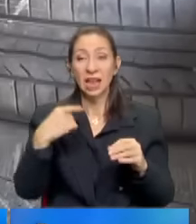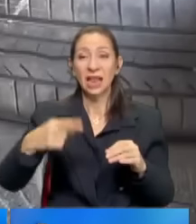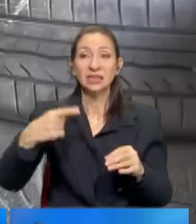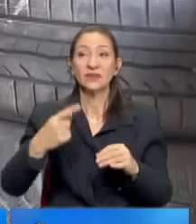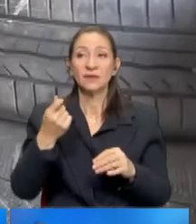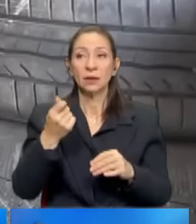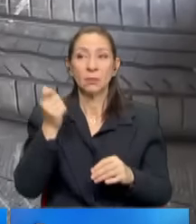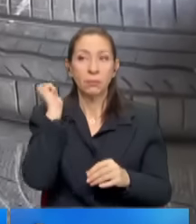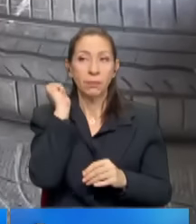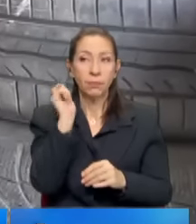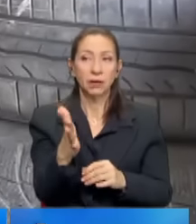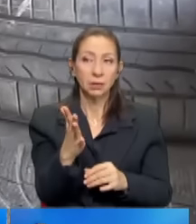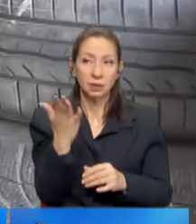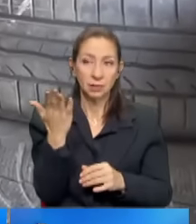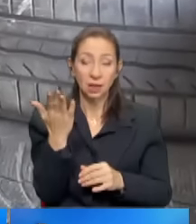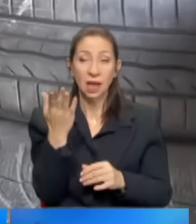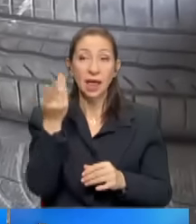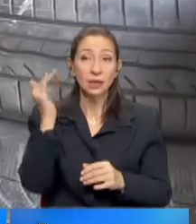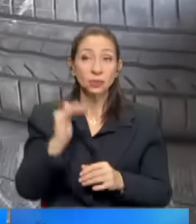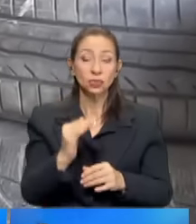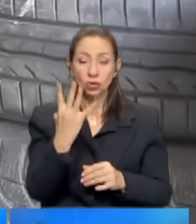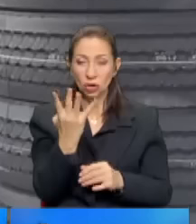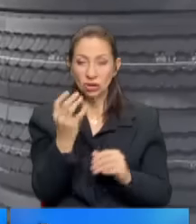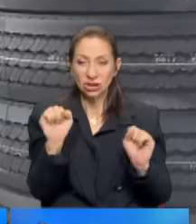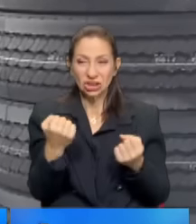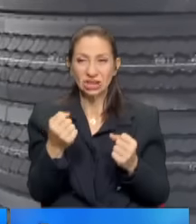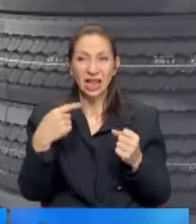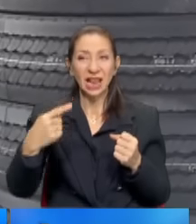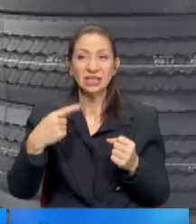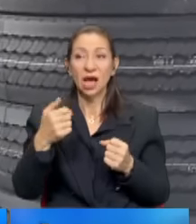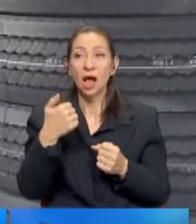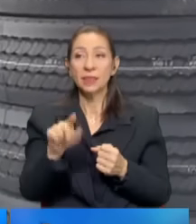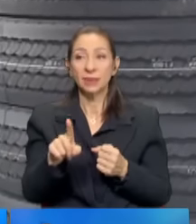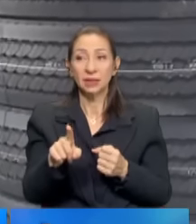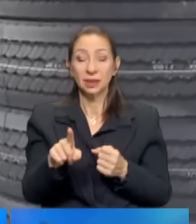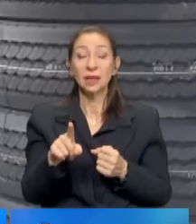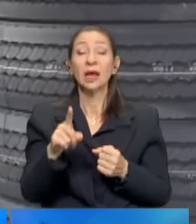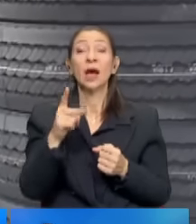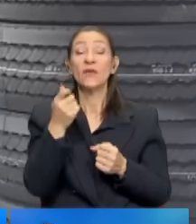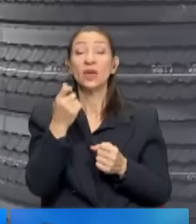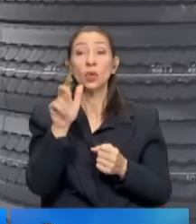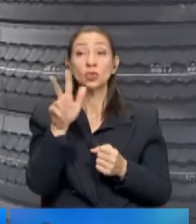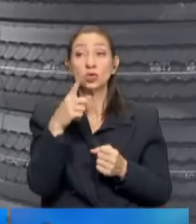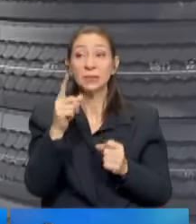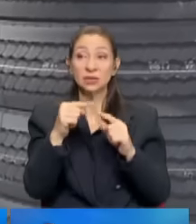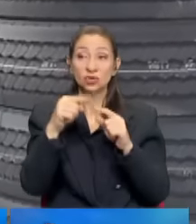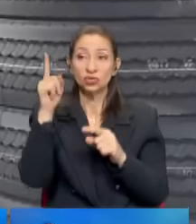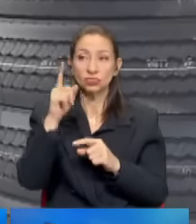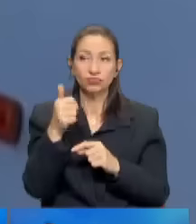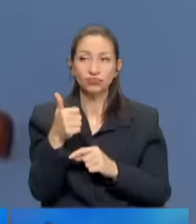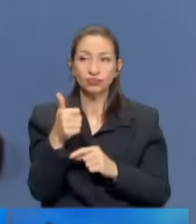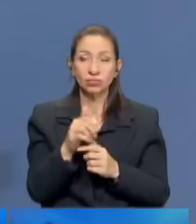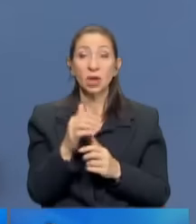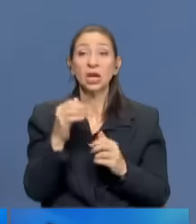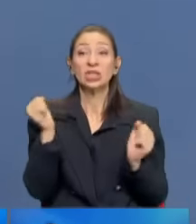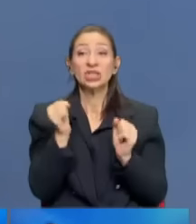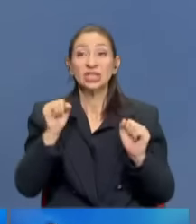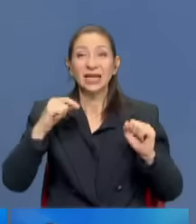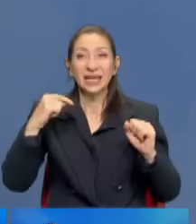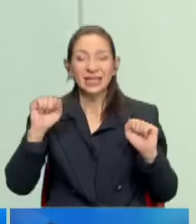fiyatları ise adeta uçtu en ucuz 4 adet kış lastiği fiyatı 6.000 fiyat 30.000 L kadar çıkabiliyor kış